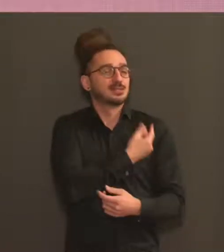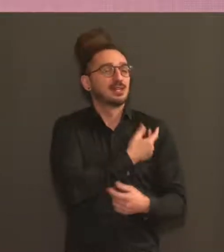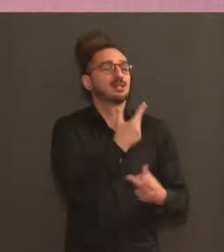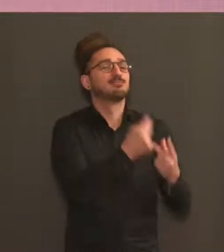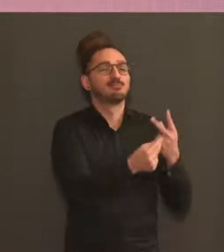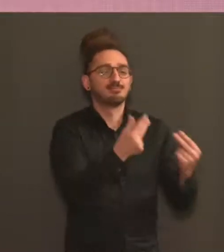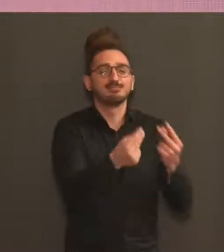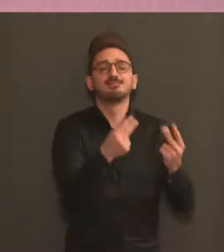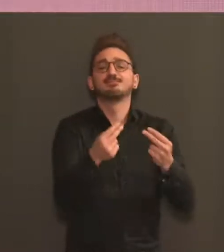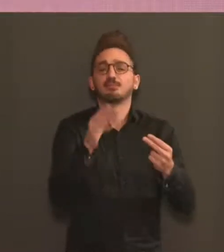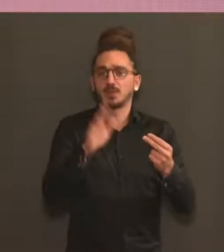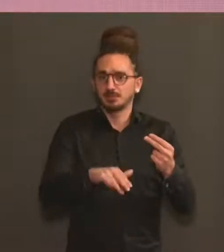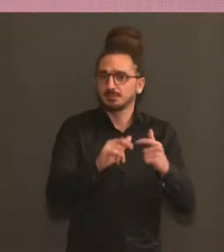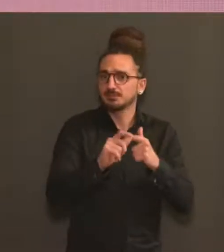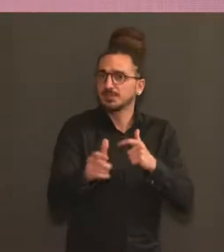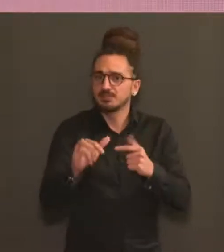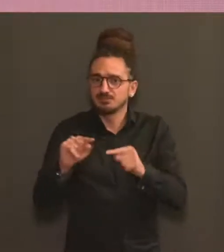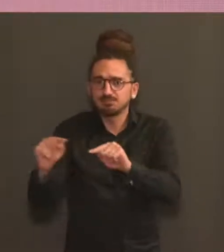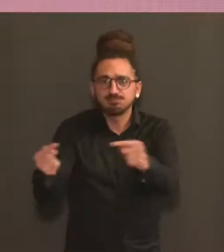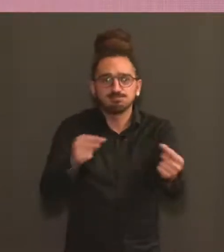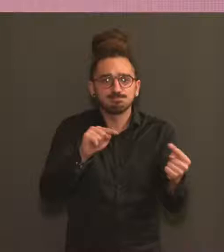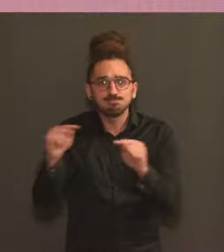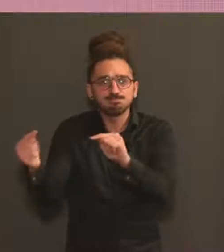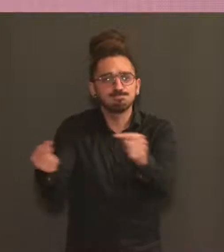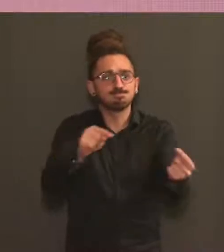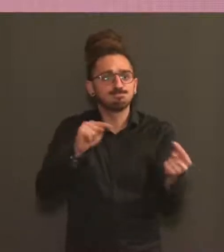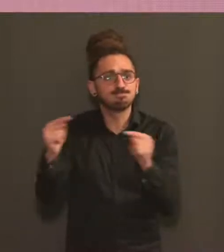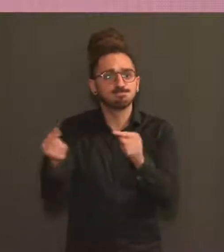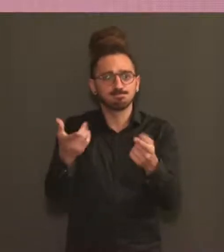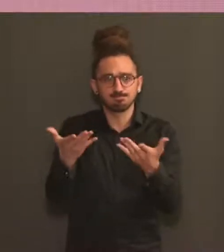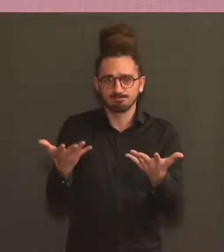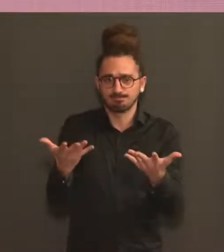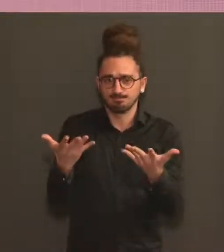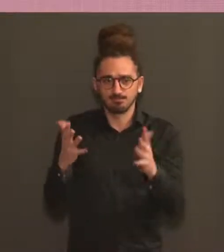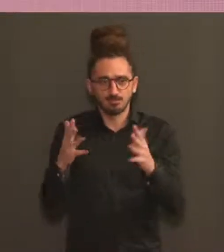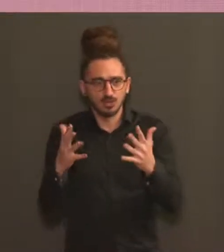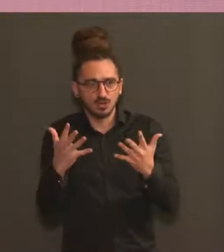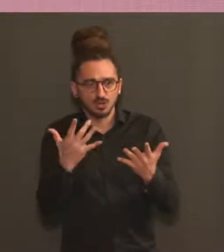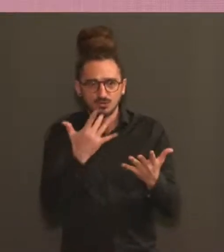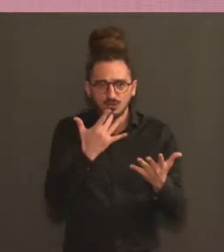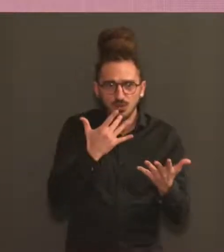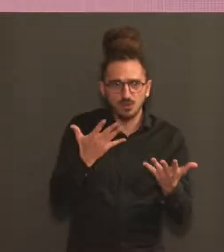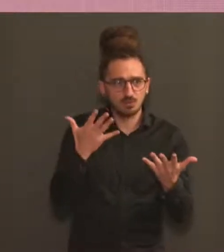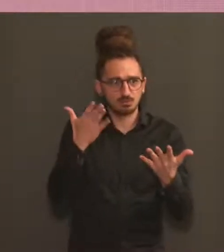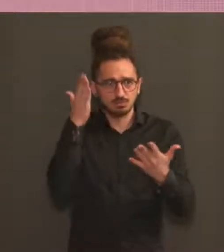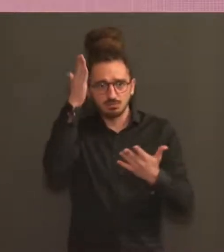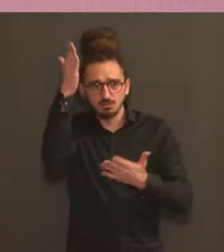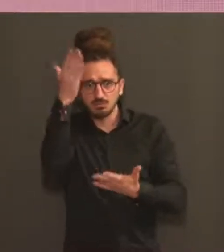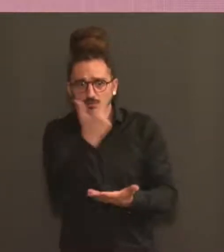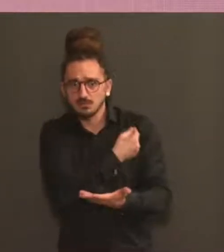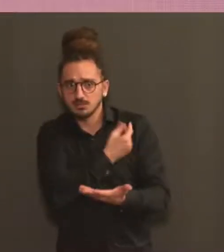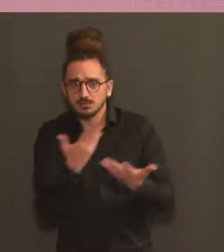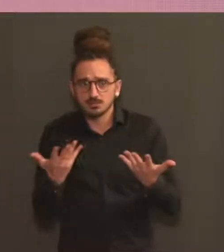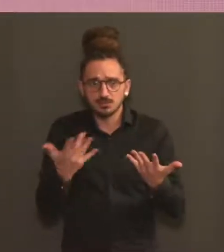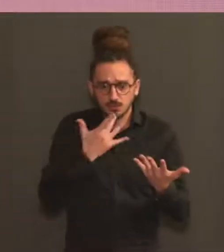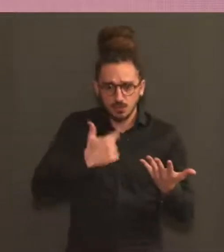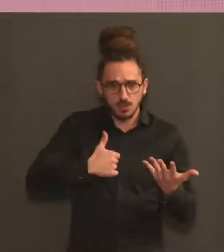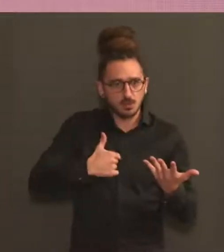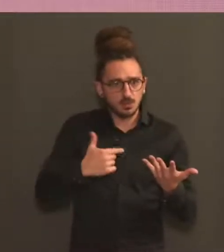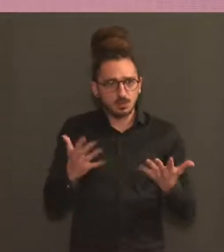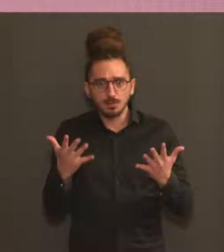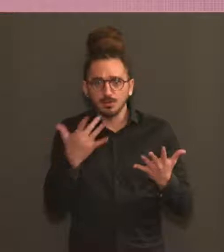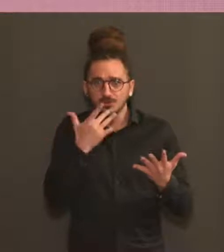souvent, qui se manifeste par une volonté de voir le processus s'accélérer afin d'en bénéficier au plus